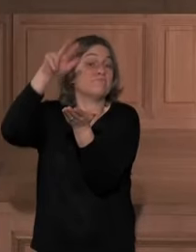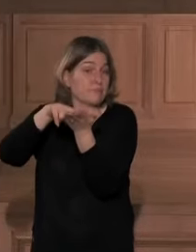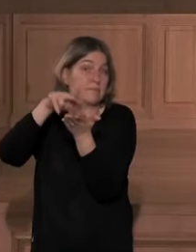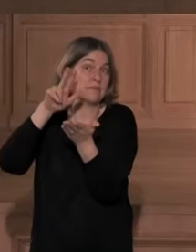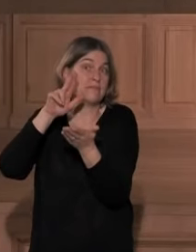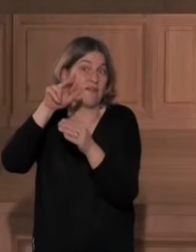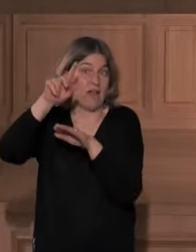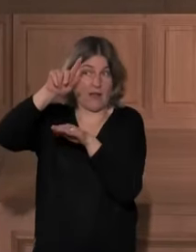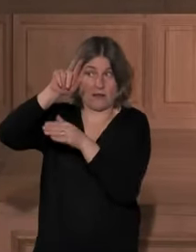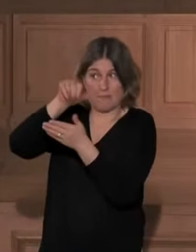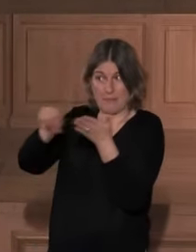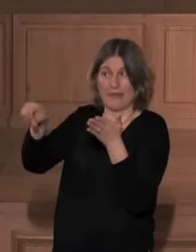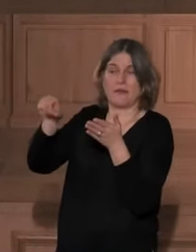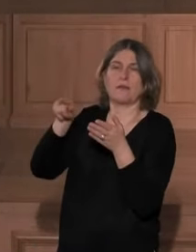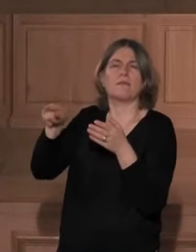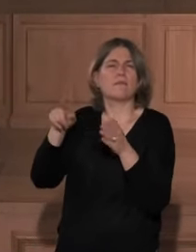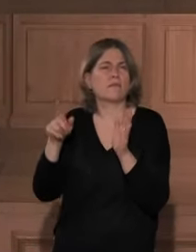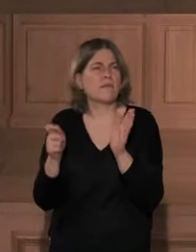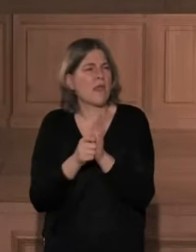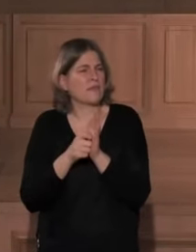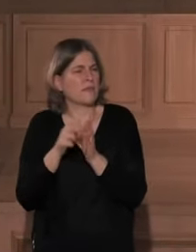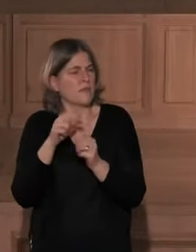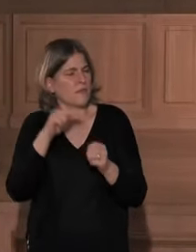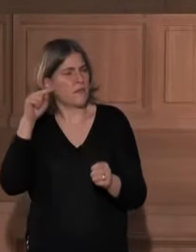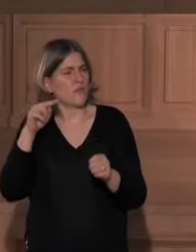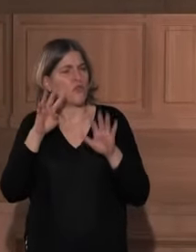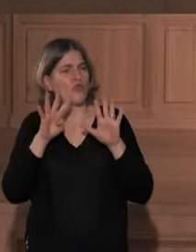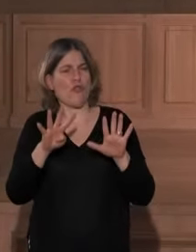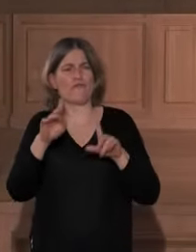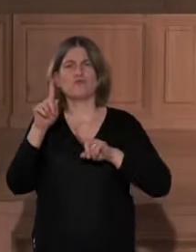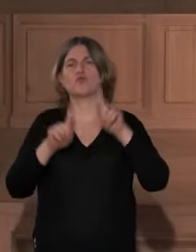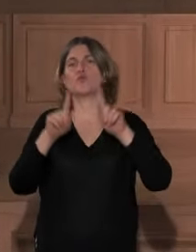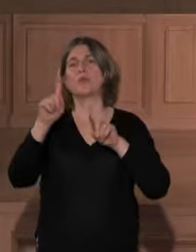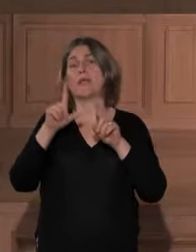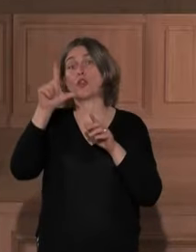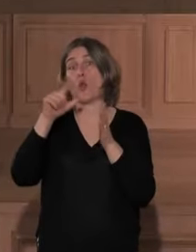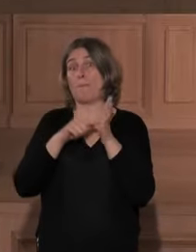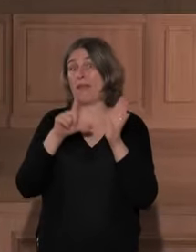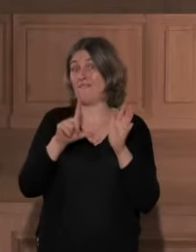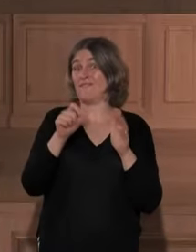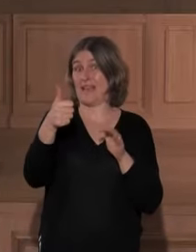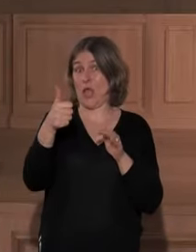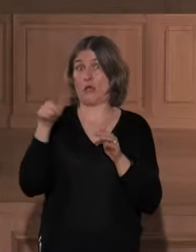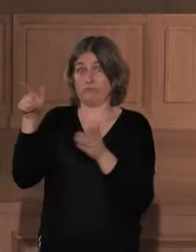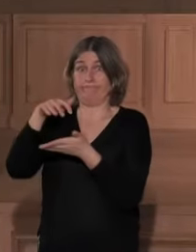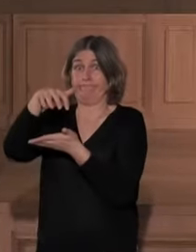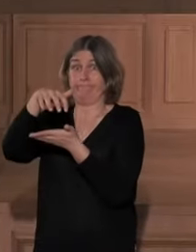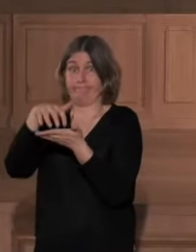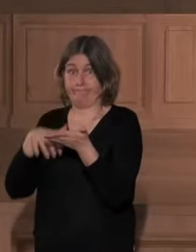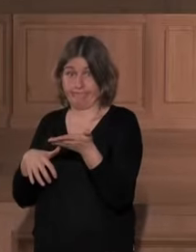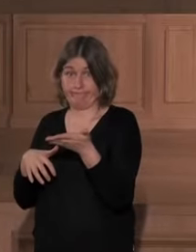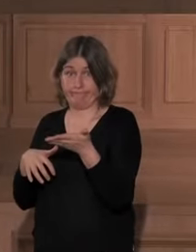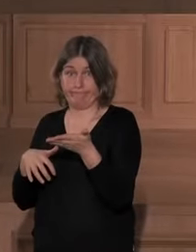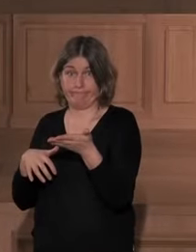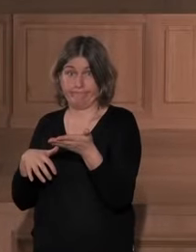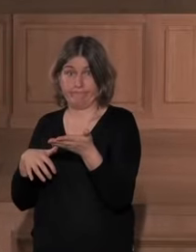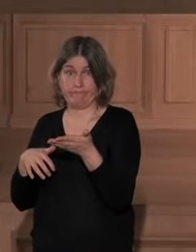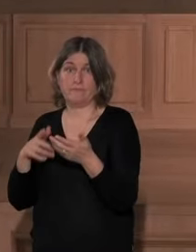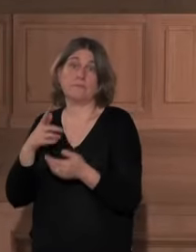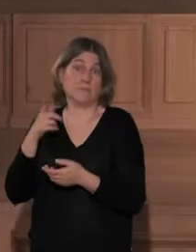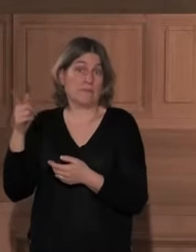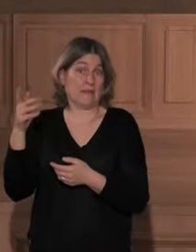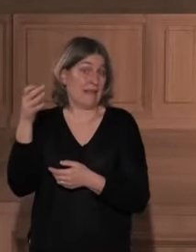l'audite financière du 9 juillet 2021, c'est tout récent, elle est publiée. L'audite financière va vous dire qu'on est